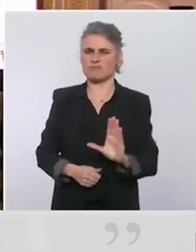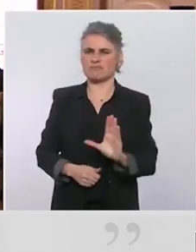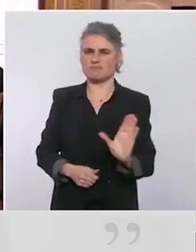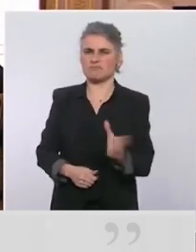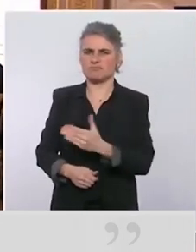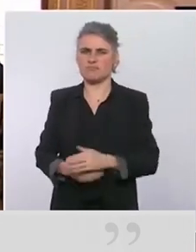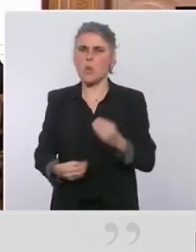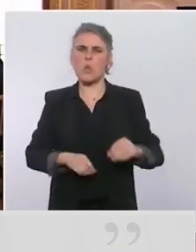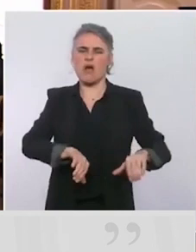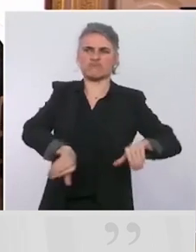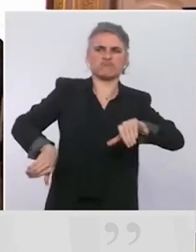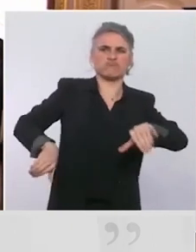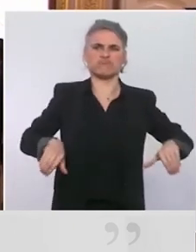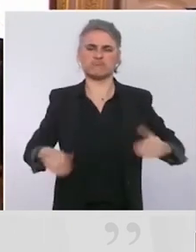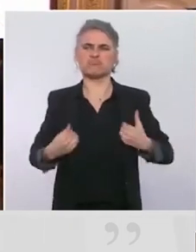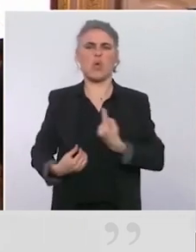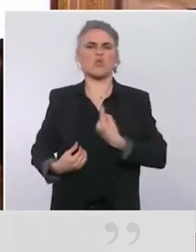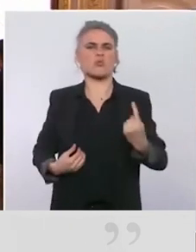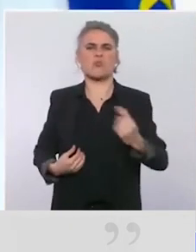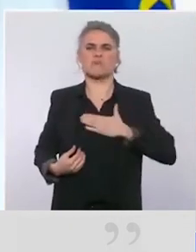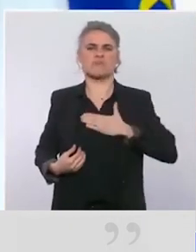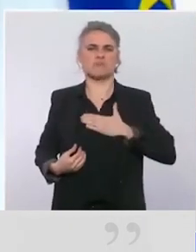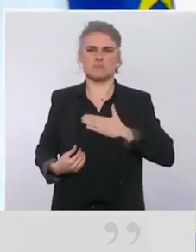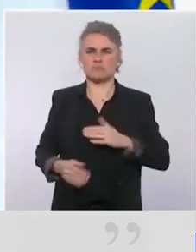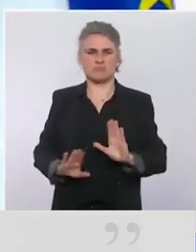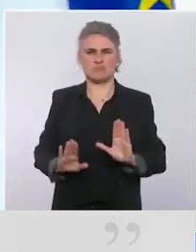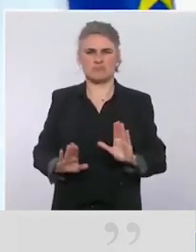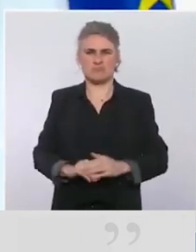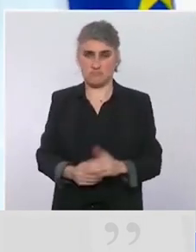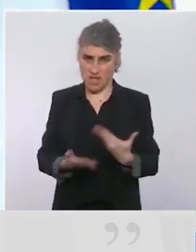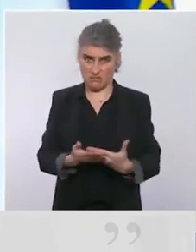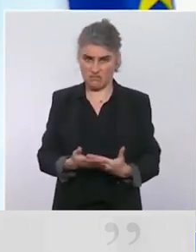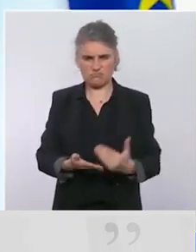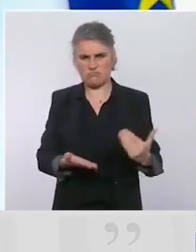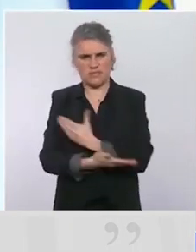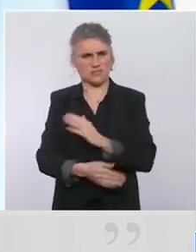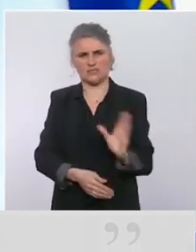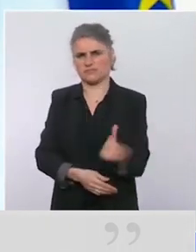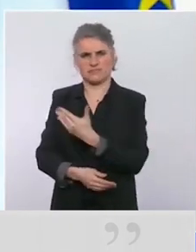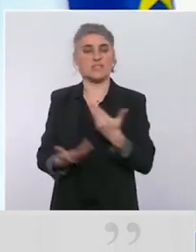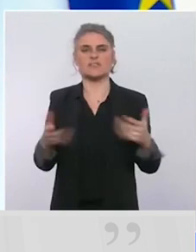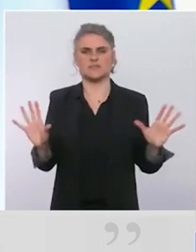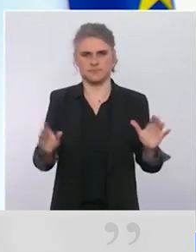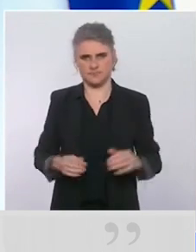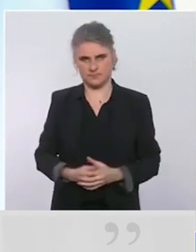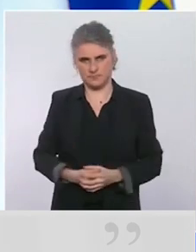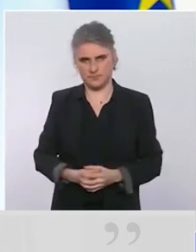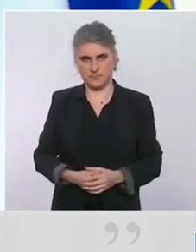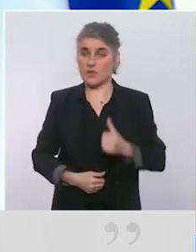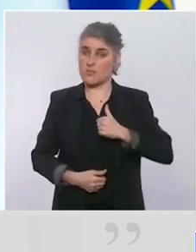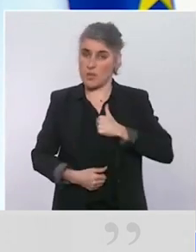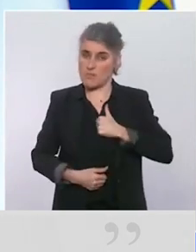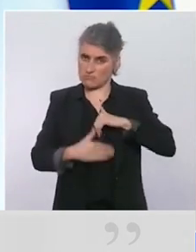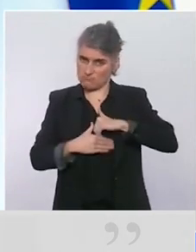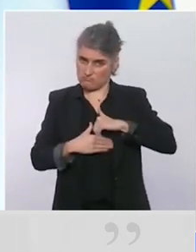des coudes pour nous placer seuls au centre du jeu. Ce temps-là a vécu. Ma conviction, c'est que cette